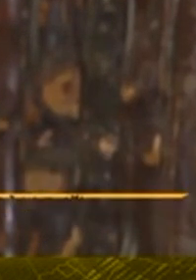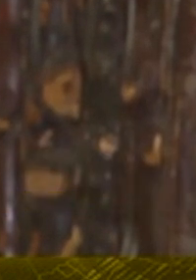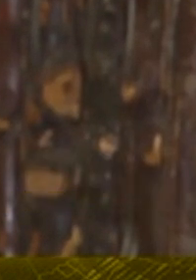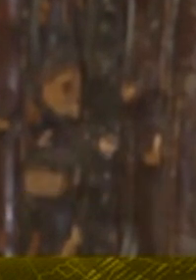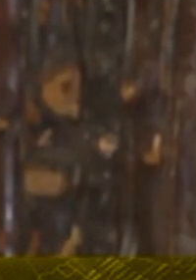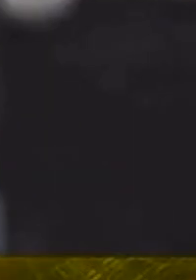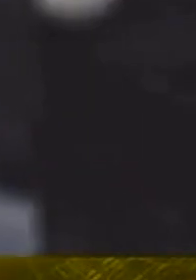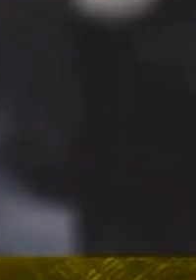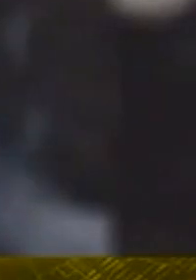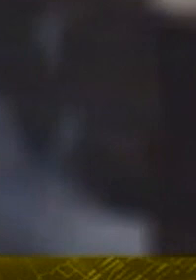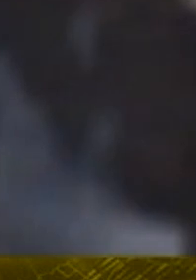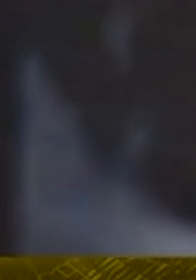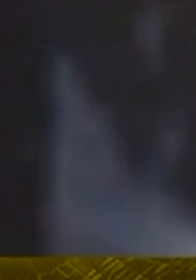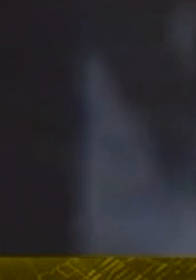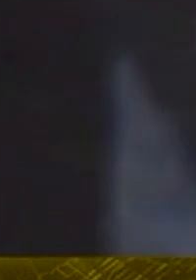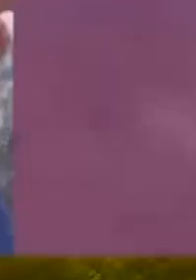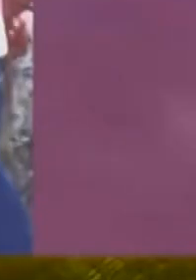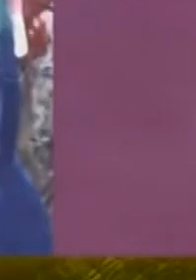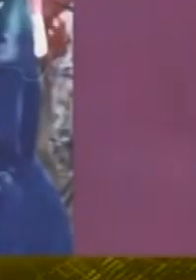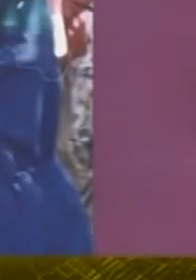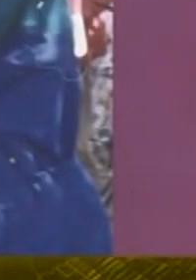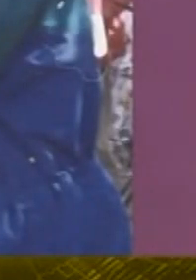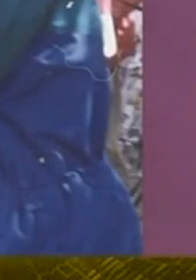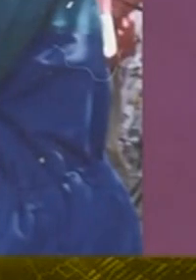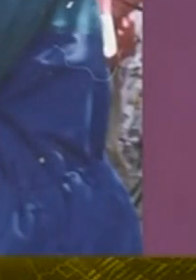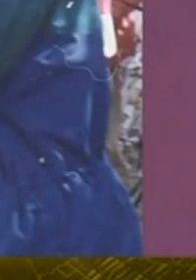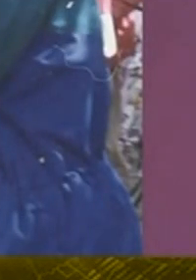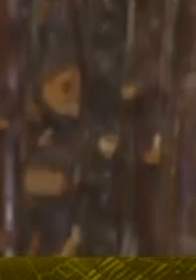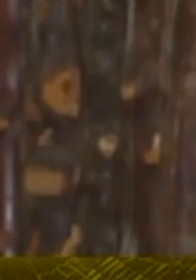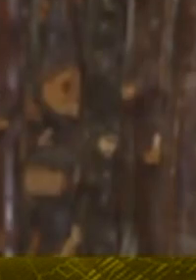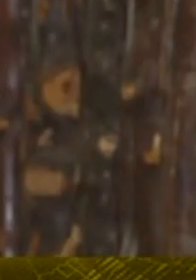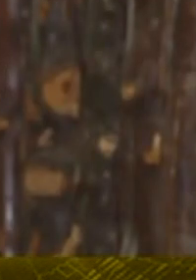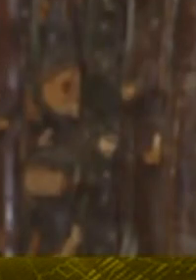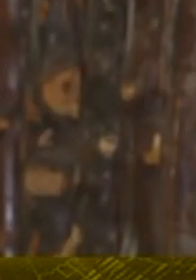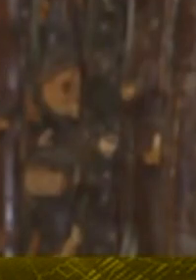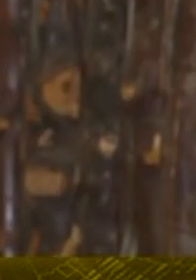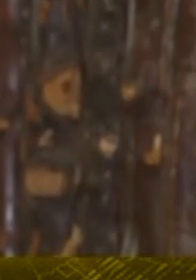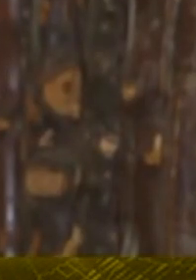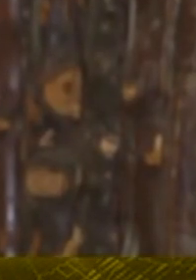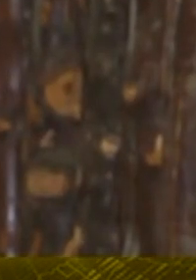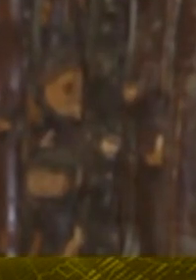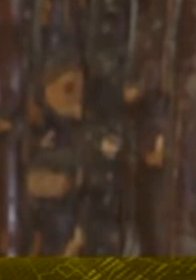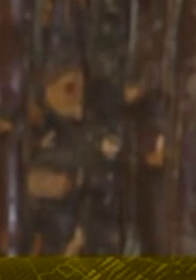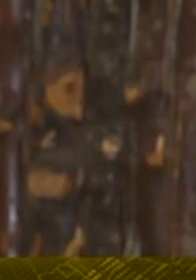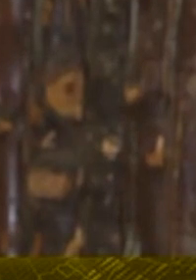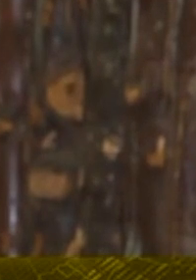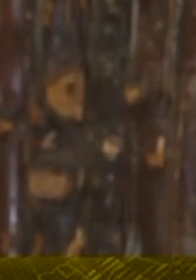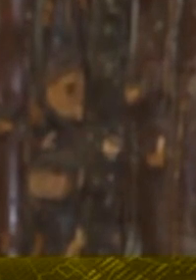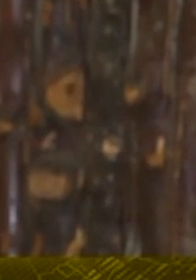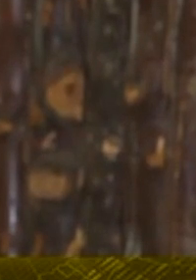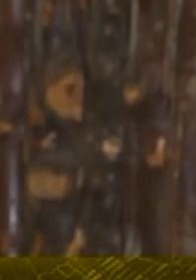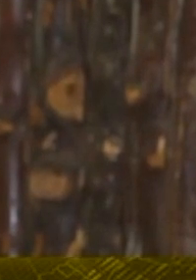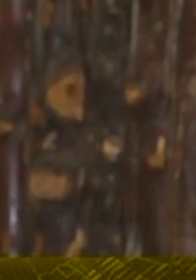ምግባር ነቲ ህዝቢ የቀሳቀሶ ነሩ ናቲ ስምዒት እውን ሲደፎ ነይሩ ሰብ መን ቀዳማይ ወፂእ ንክብል ከተባብዕ